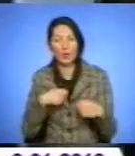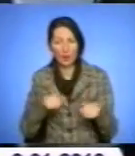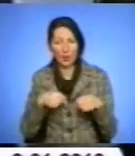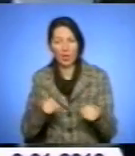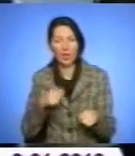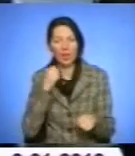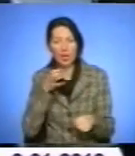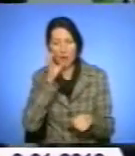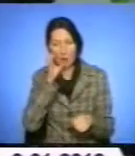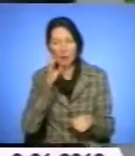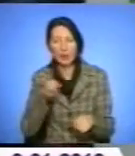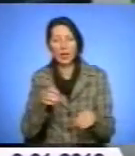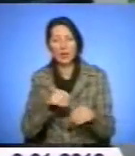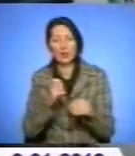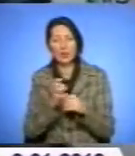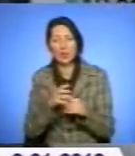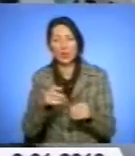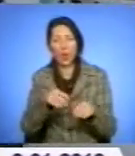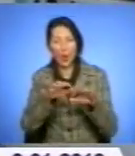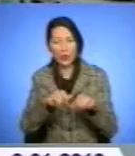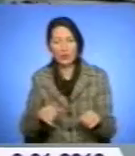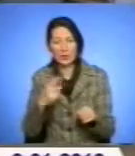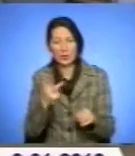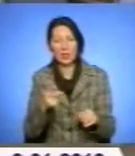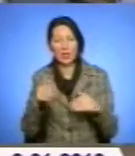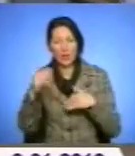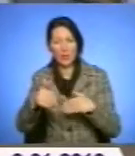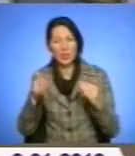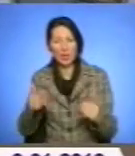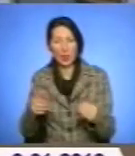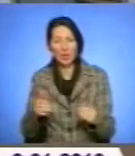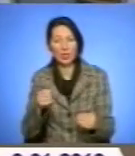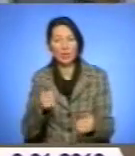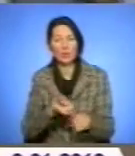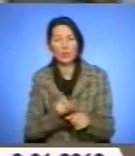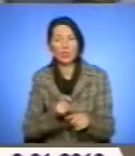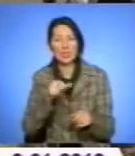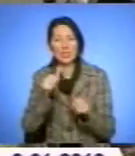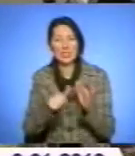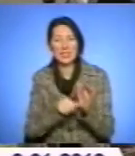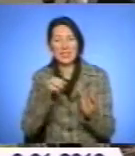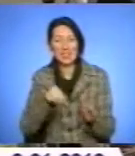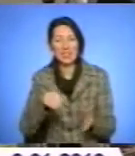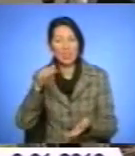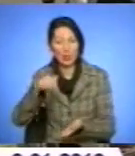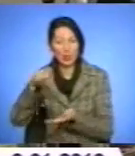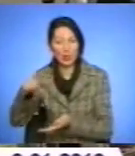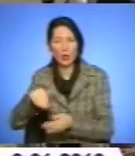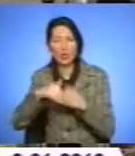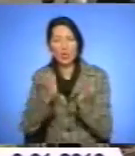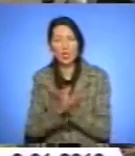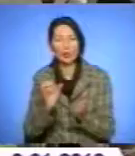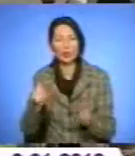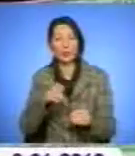приміщень оптовиків конфіскували три великих партії. Загалом понад 16 тисяч пляшок на загальну суму 493